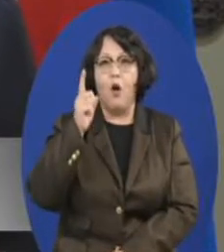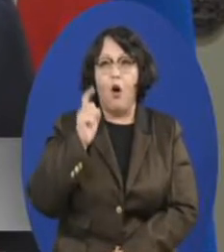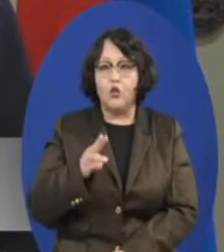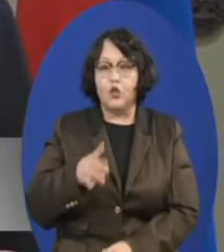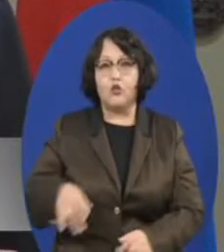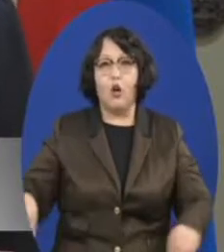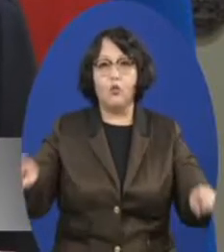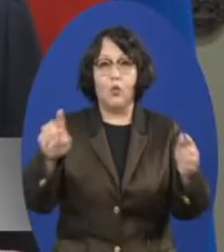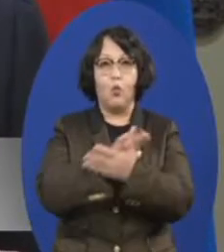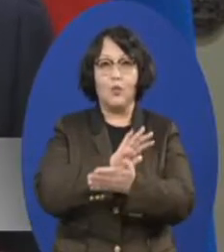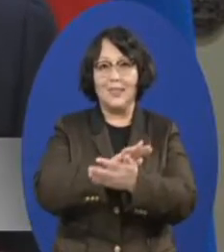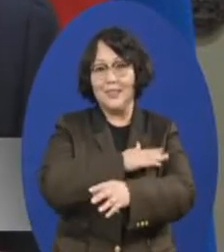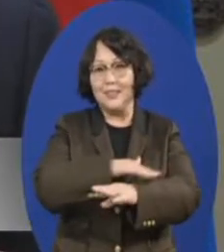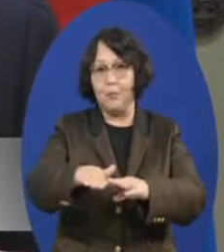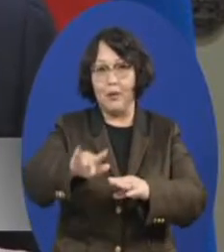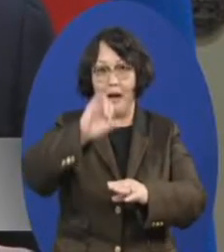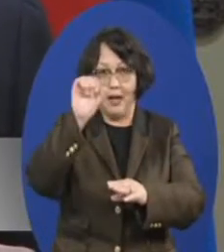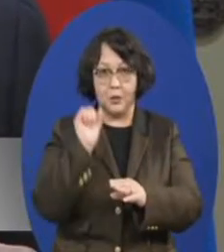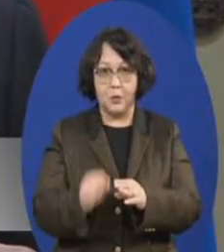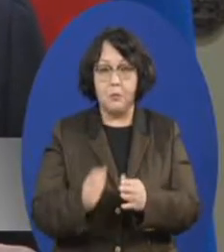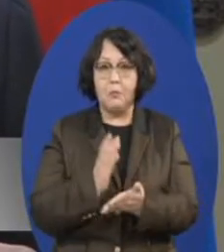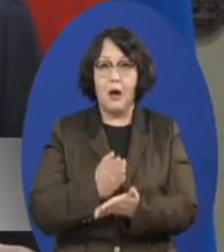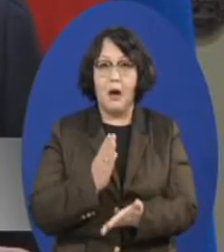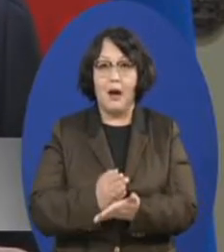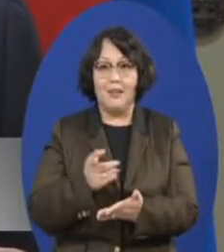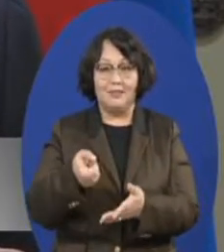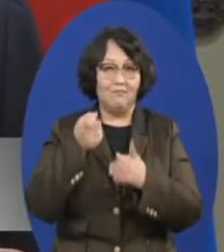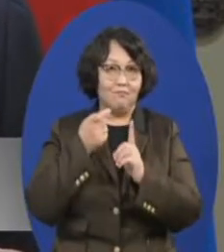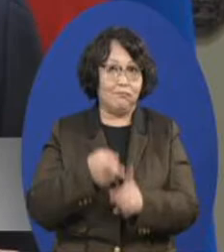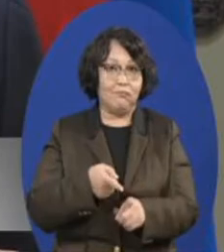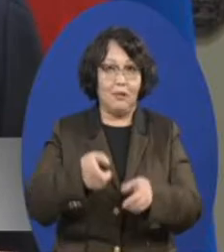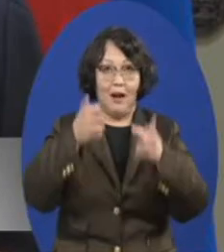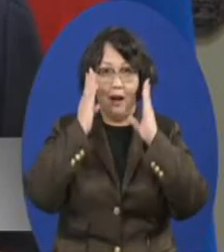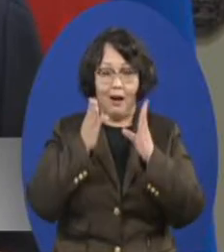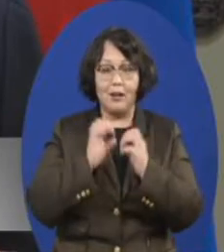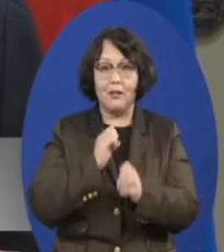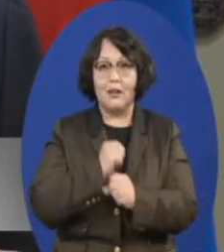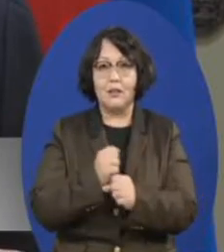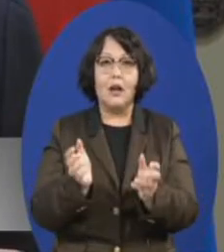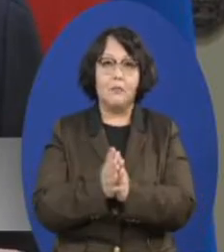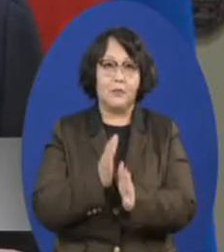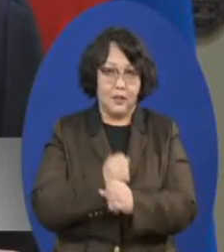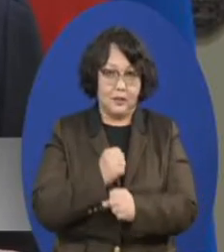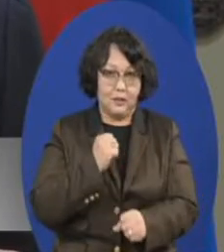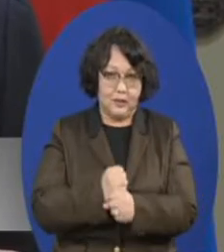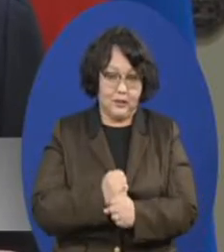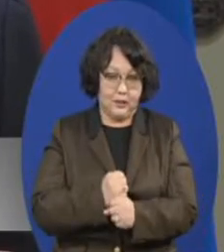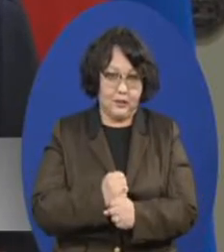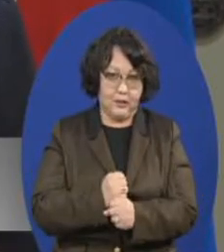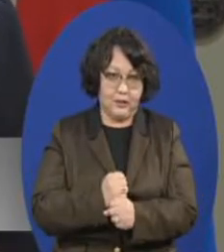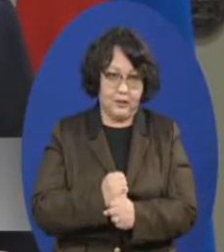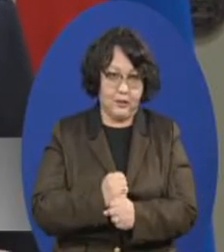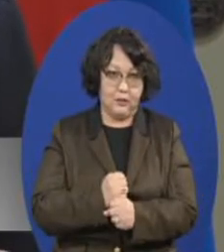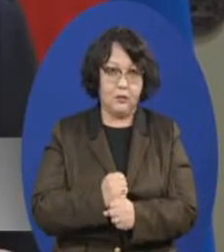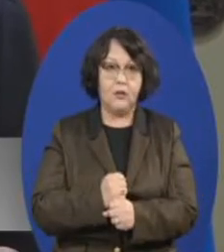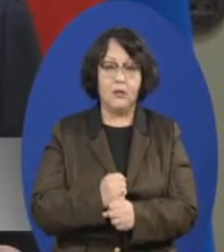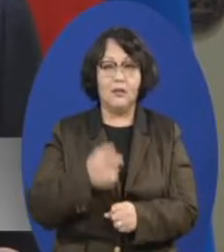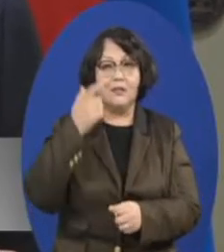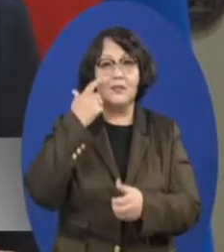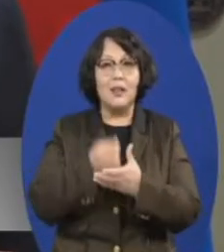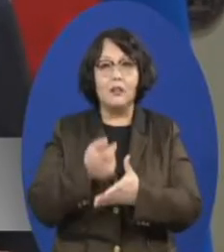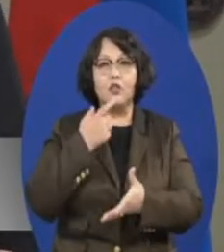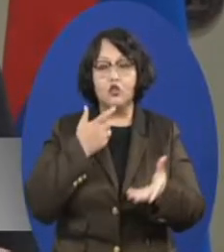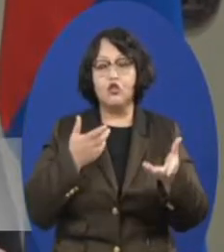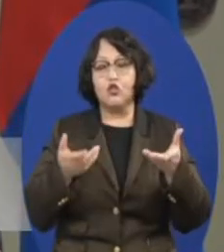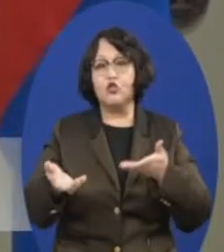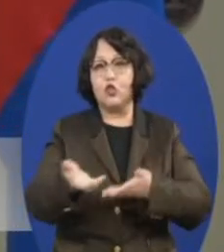хотыг тойрсон хурдны замын асуудал байгаа. За энэ тал дээр одоо бас анхаарал хандуулж хамтарч ажиллах талаар талууд